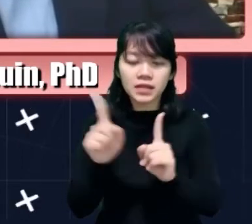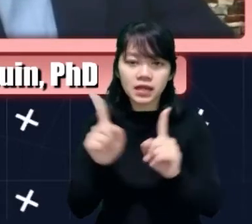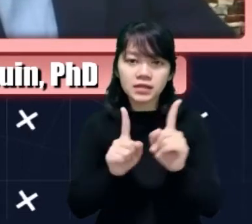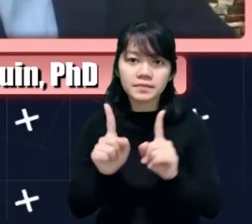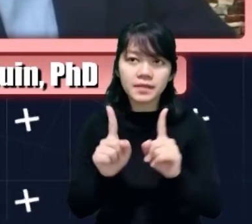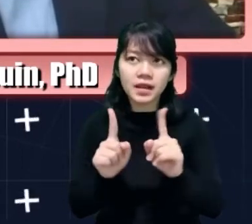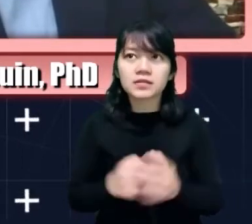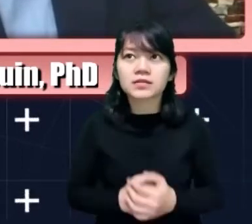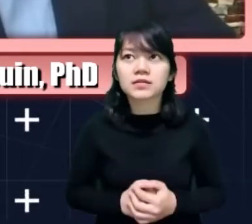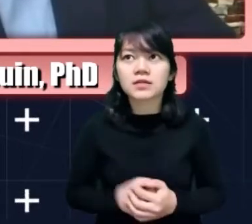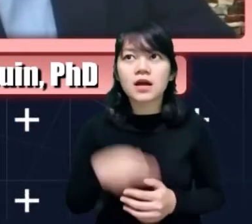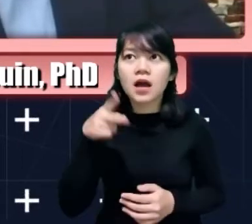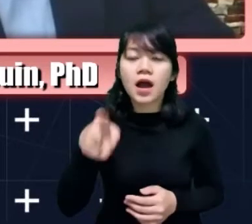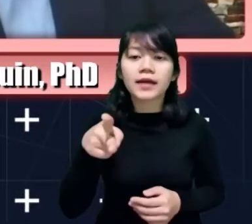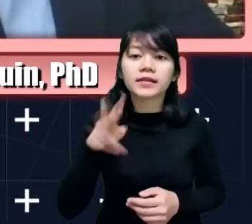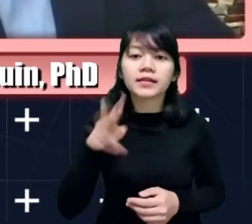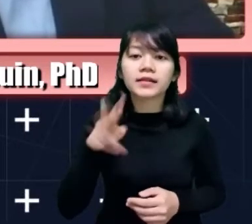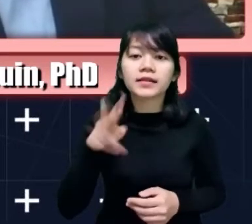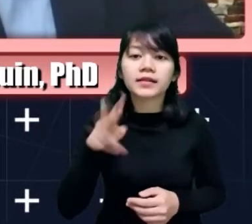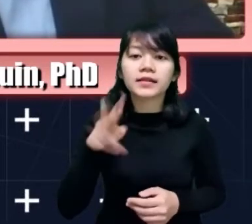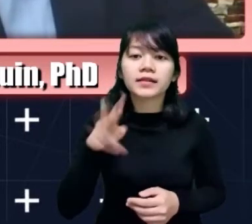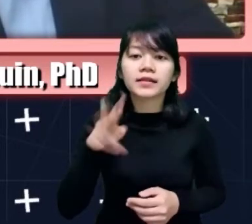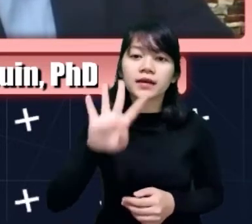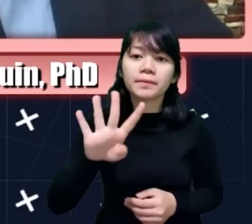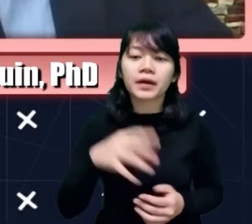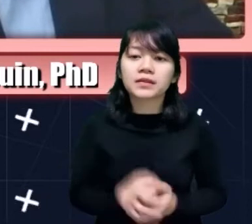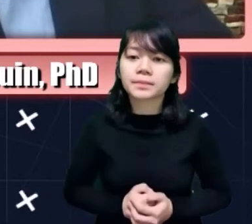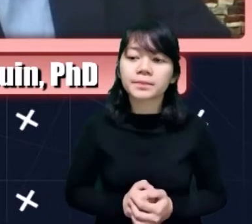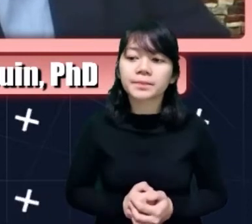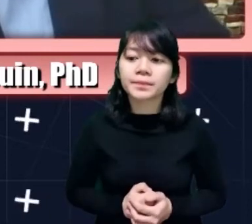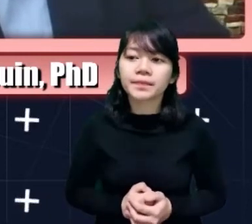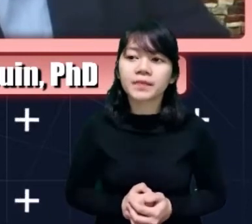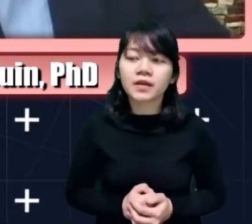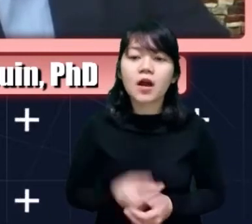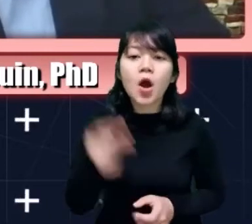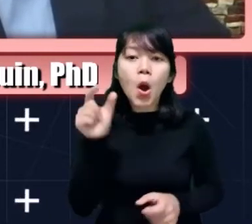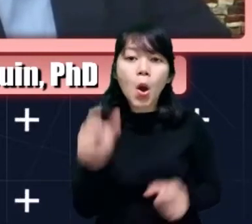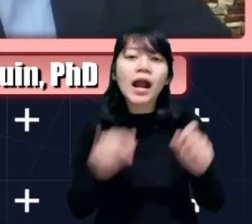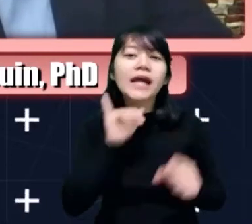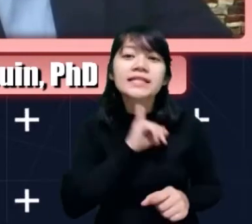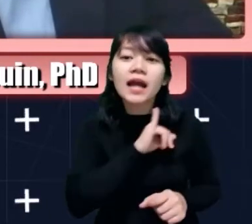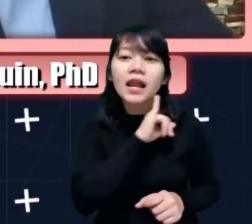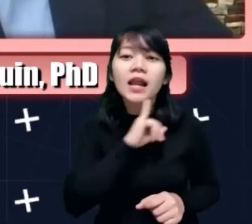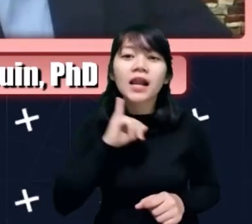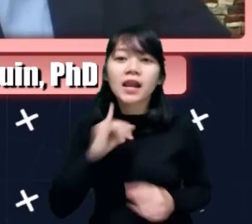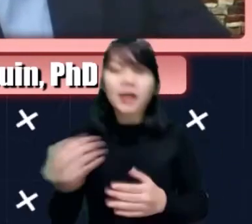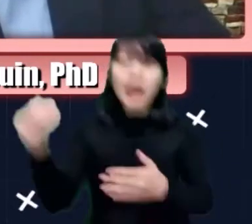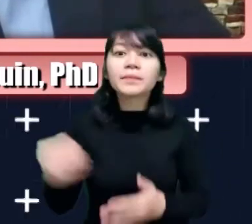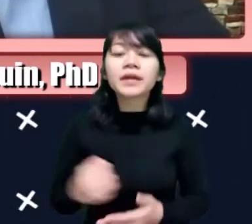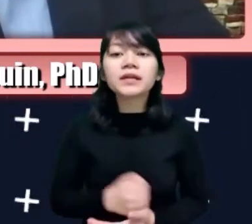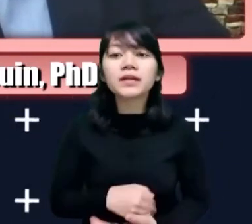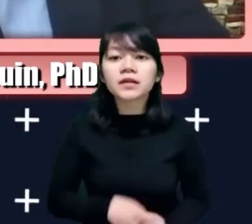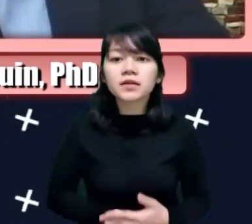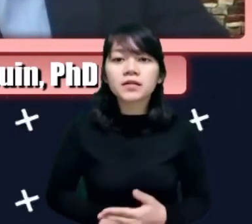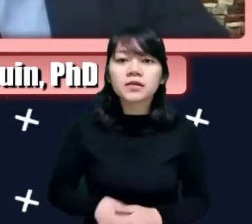Ayat yang ke-4. Ini orang Israel dalam perjalanan keluar dari Mesir.